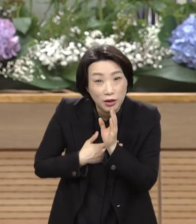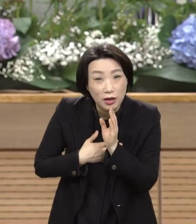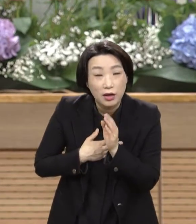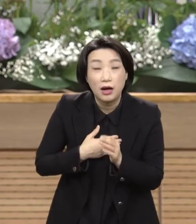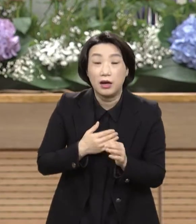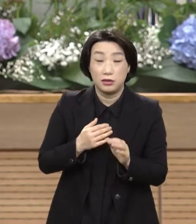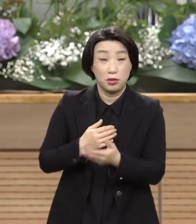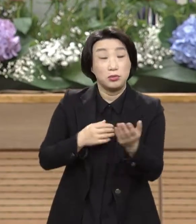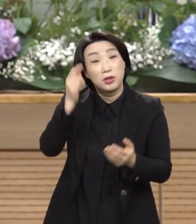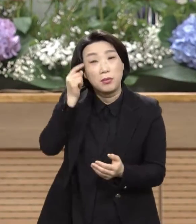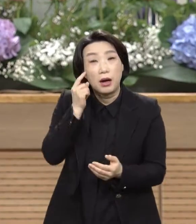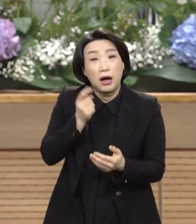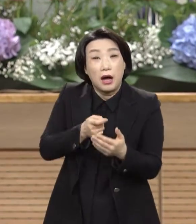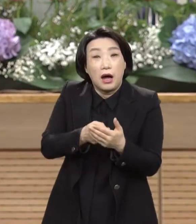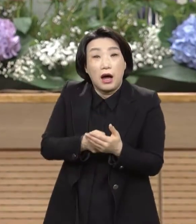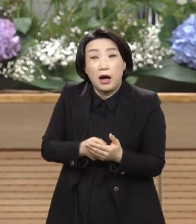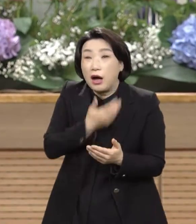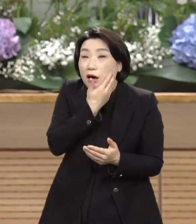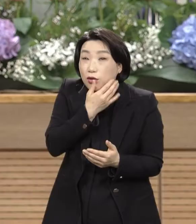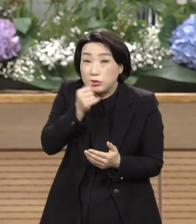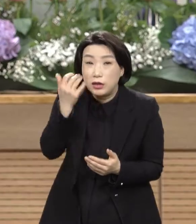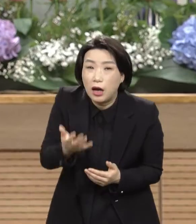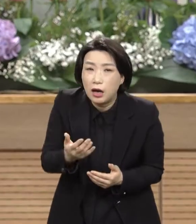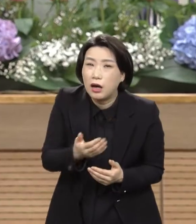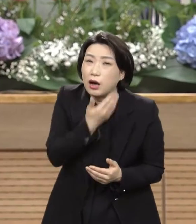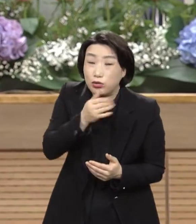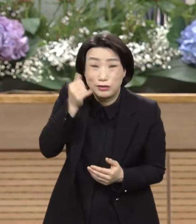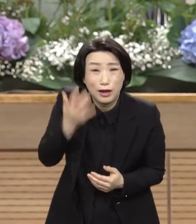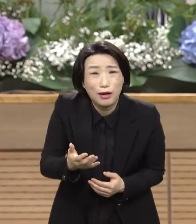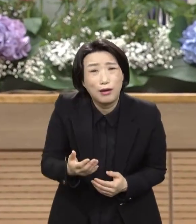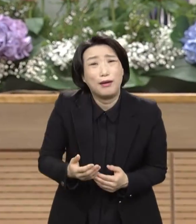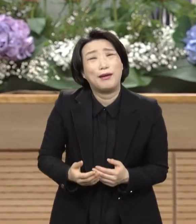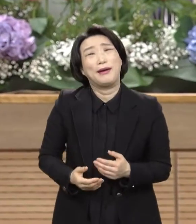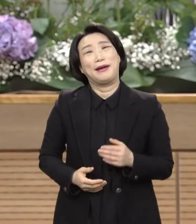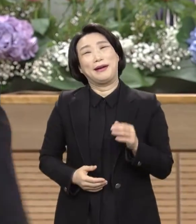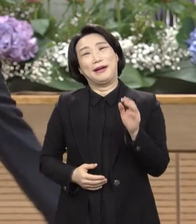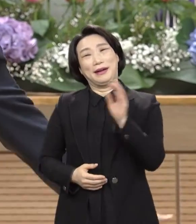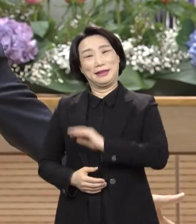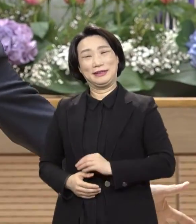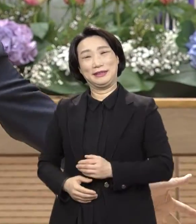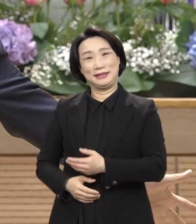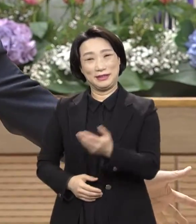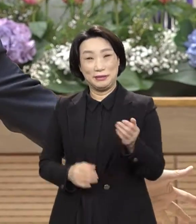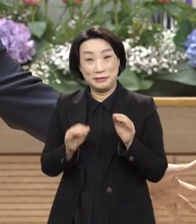아까운 것이냐? 응? 아까운 것이냐? 응? 자,